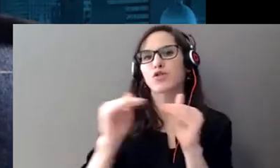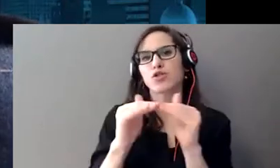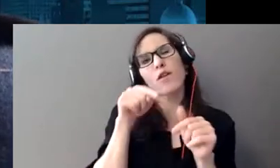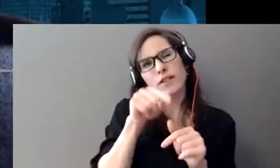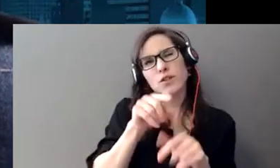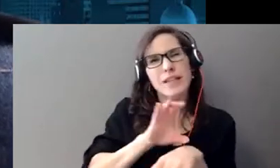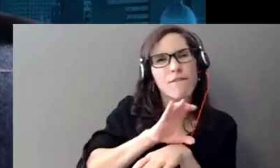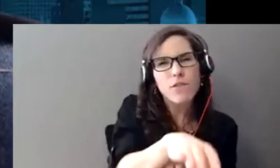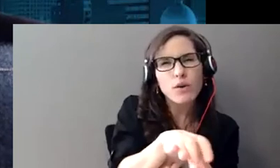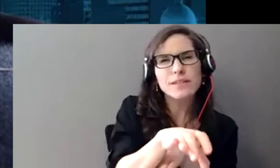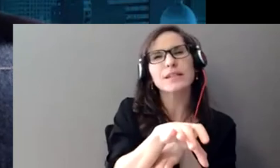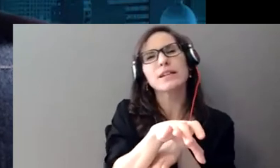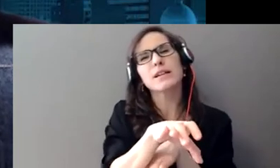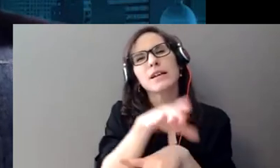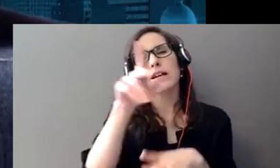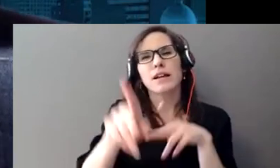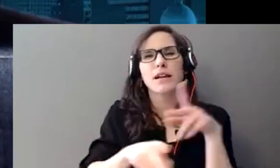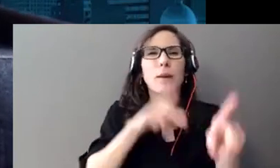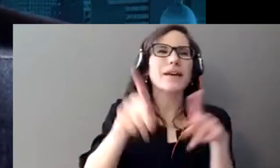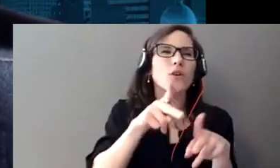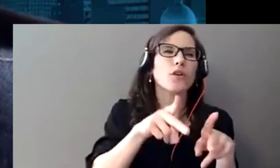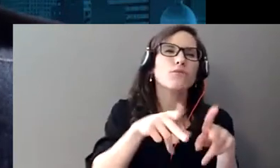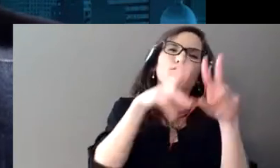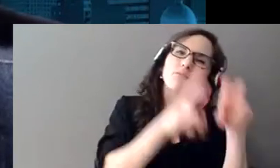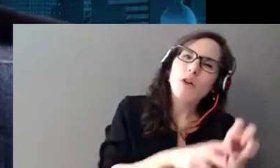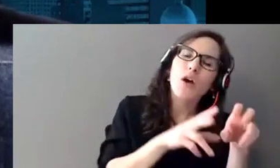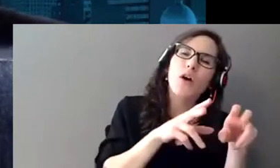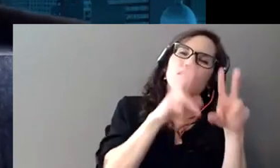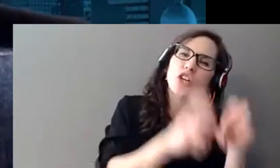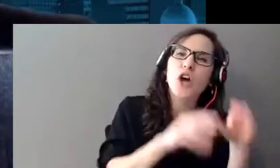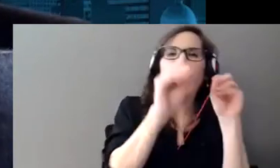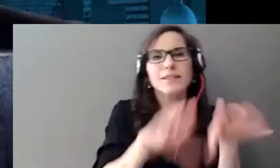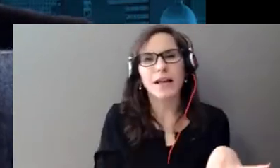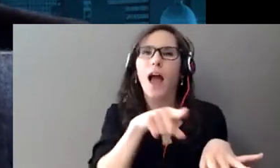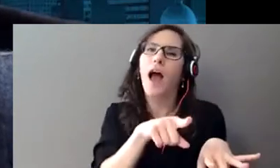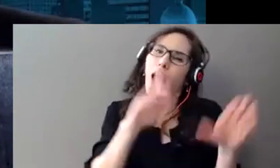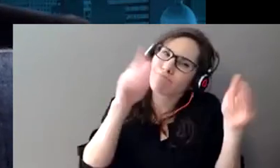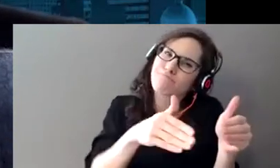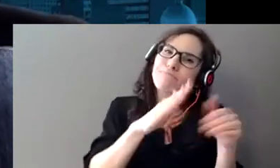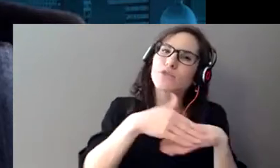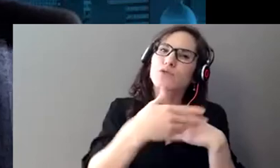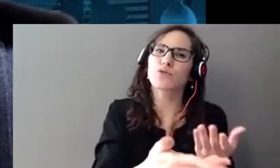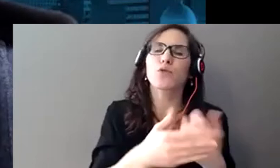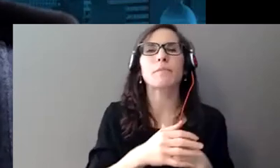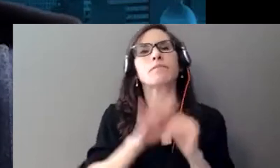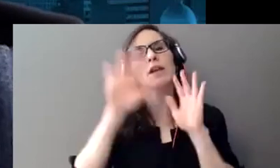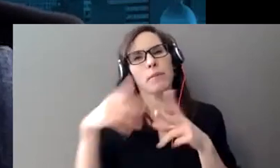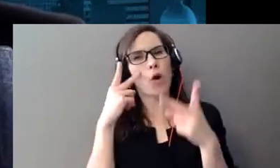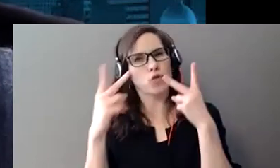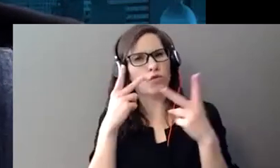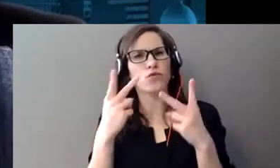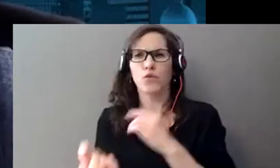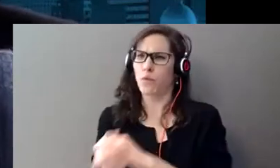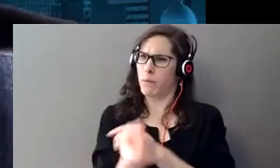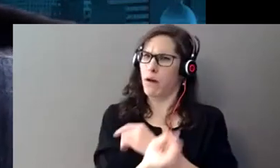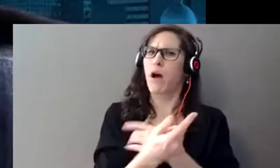les personnes enseignantes, chercheuses à se pencher sur la question et on a vu naître plusieurs initiatives